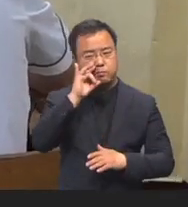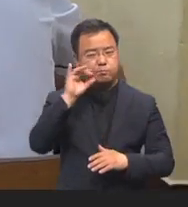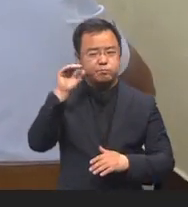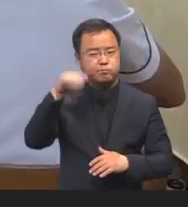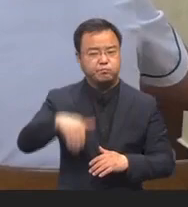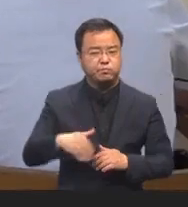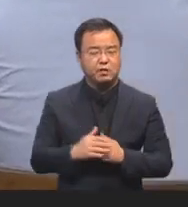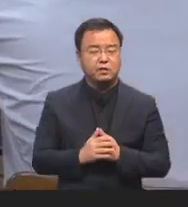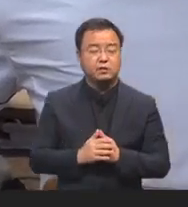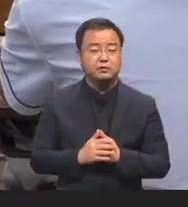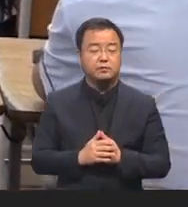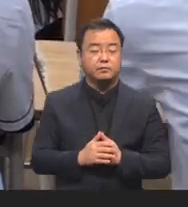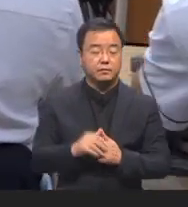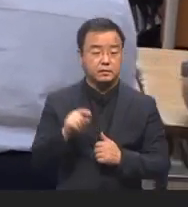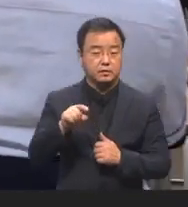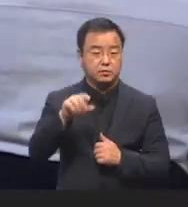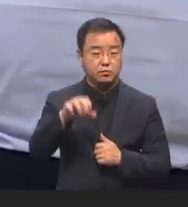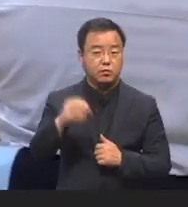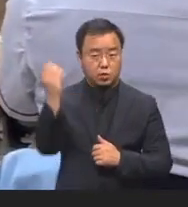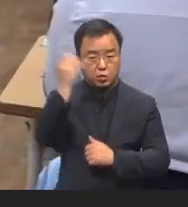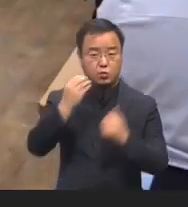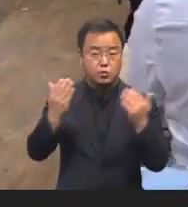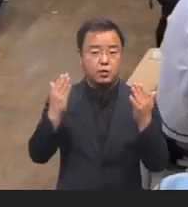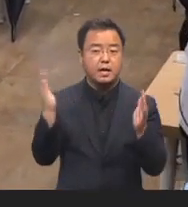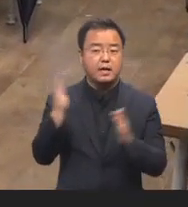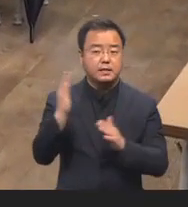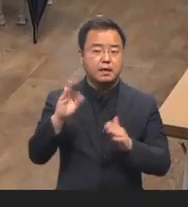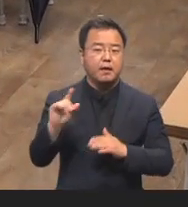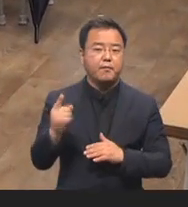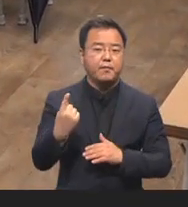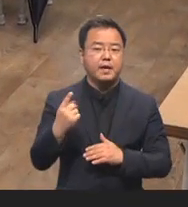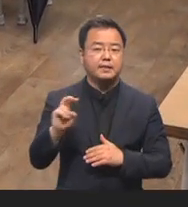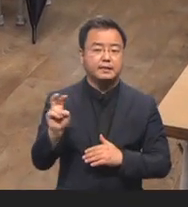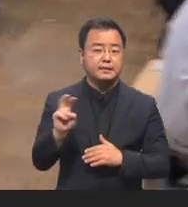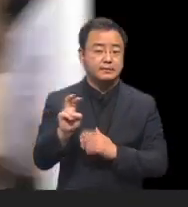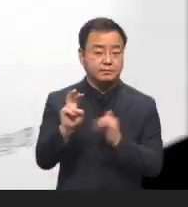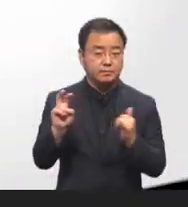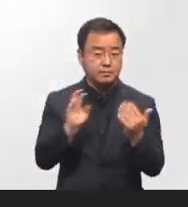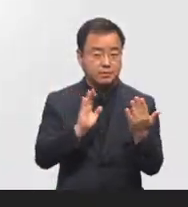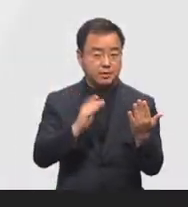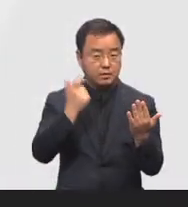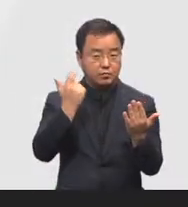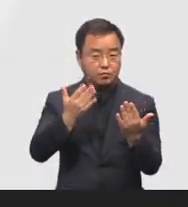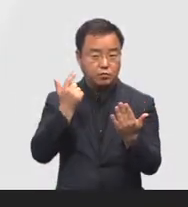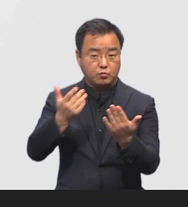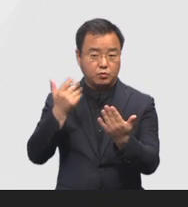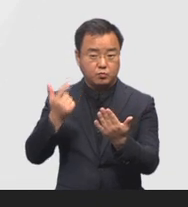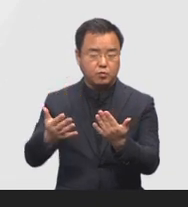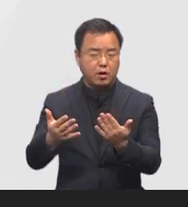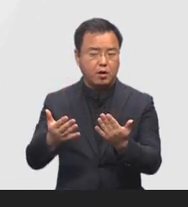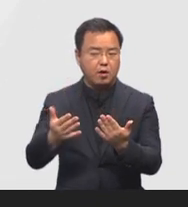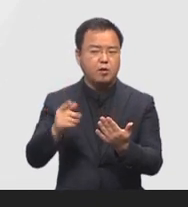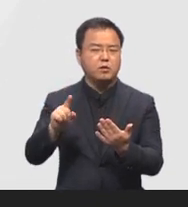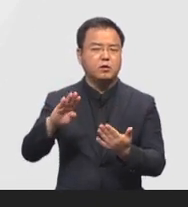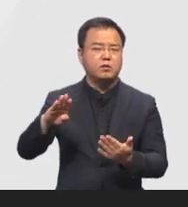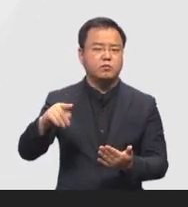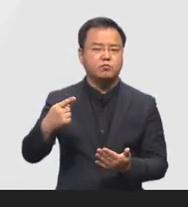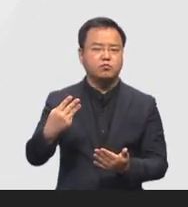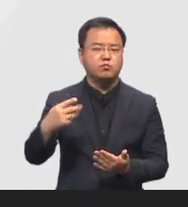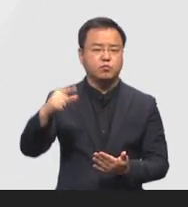리포터가 블록 타임제를 적용하고 있는 고등학교의 학생 120명을 대상으로 조사한 결과 블록 타임제 수업에